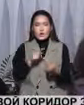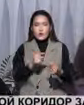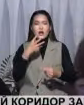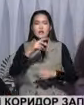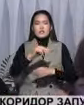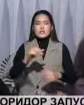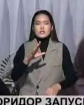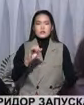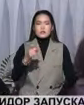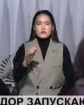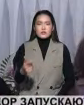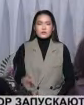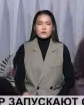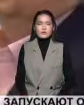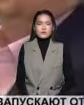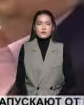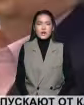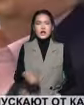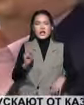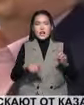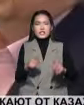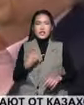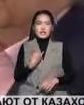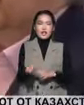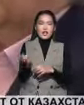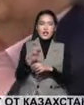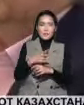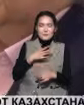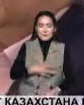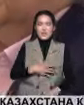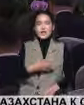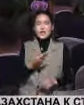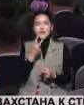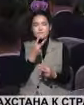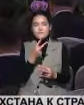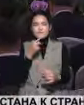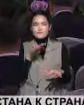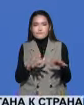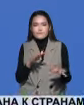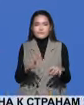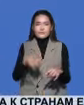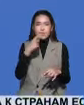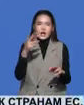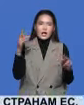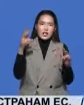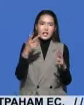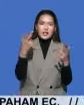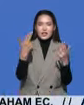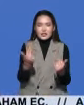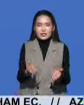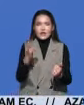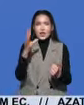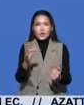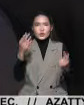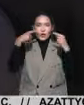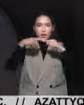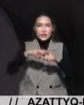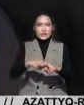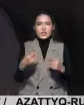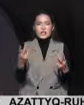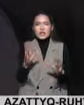вызовам. Иногда к нашей позиции относятся скептически, критикуют за нейтральность. Однако нейтралитет не следует принимать